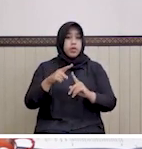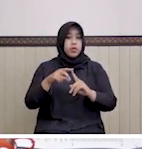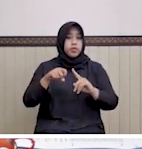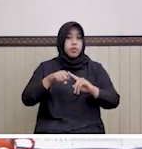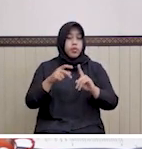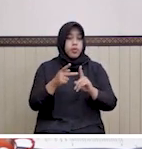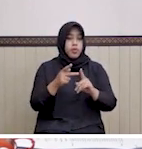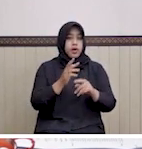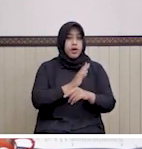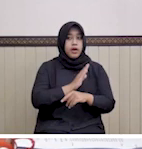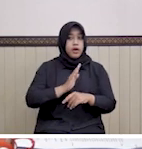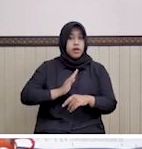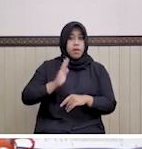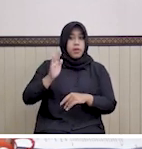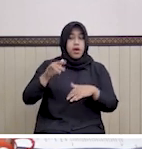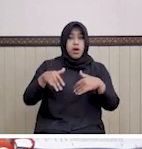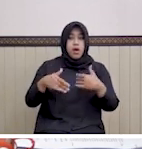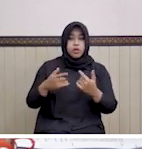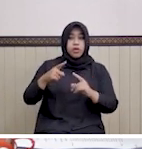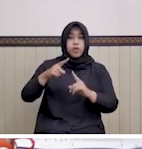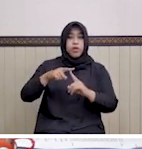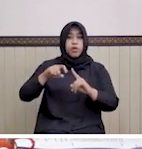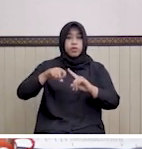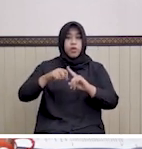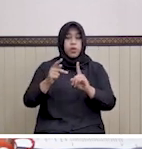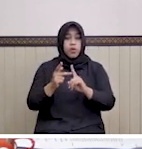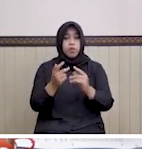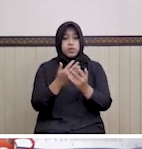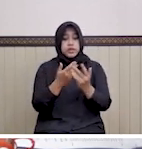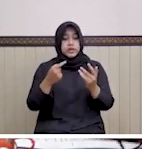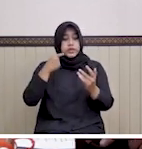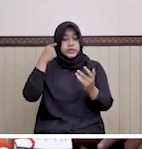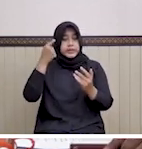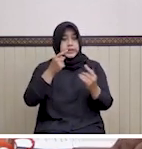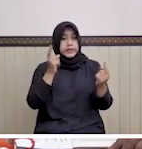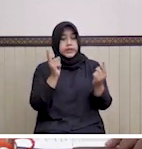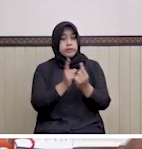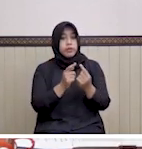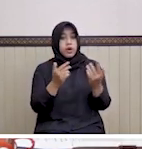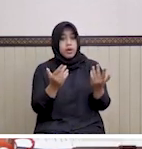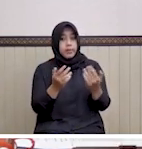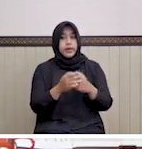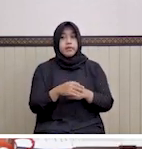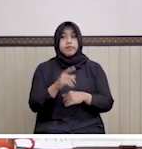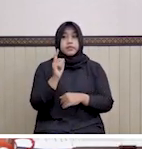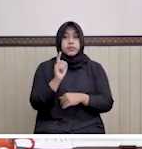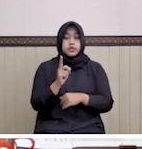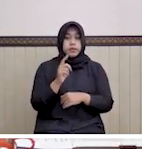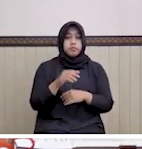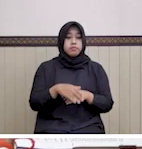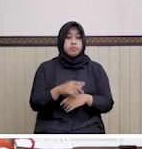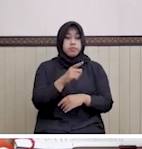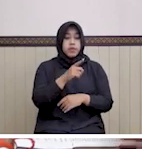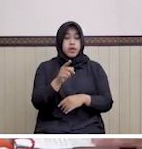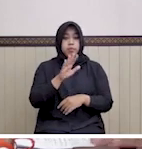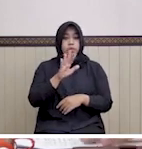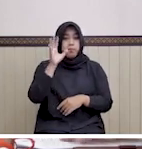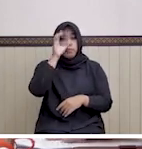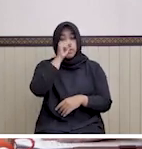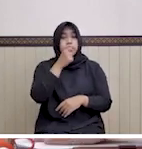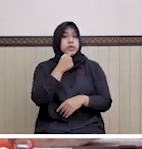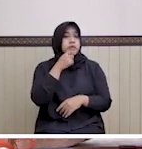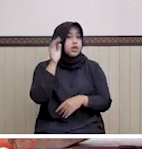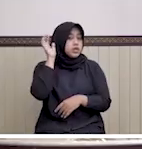agama pop untuk oh masyarakat ini yang seringkali ditemui bahwa karena mereka belum paham tentang